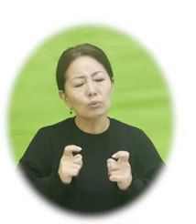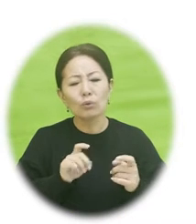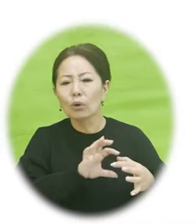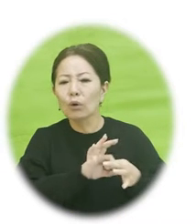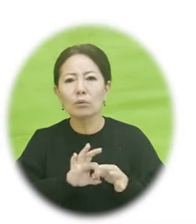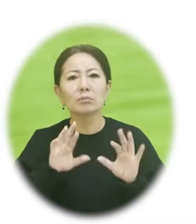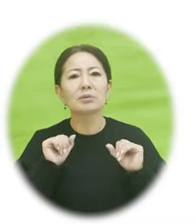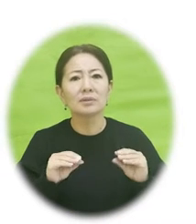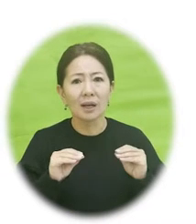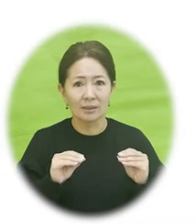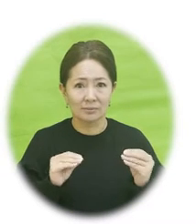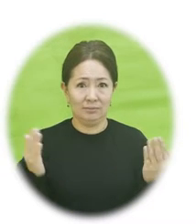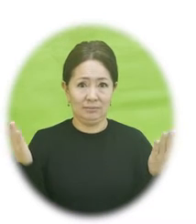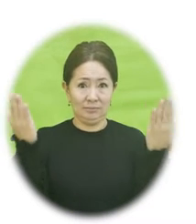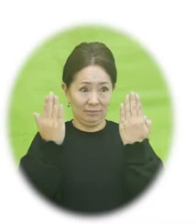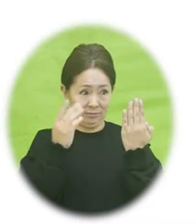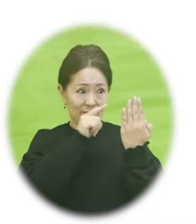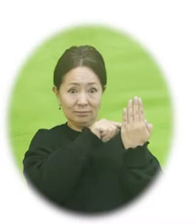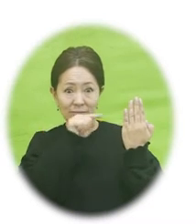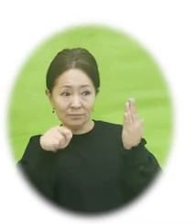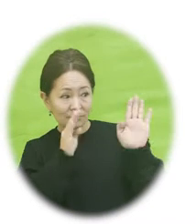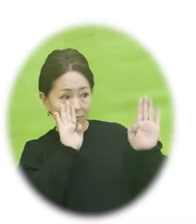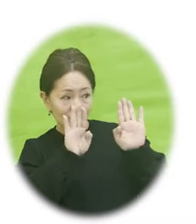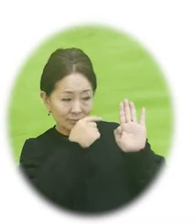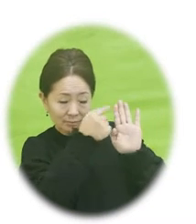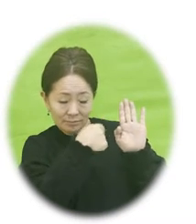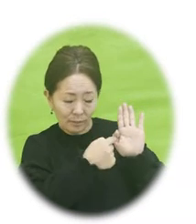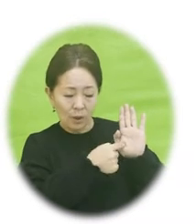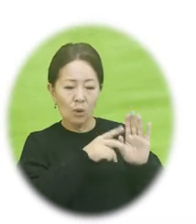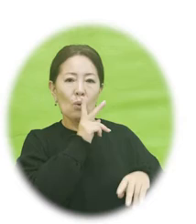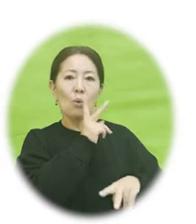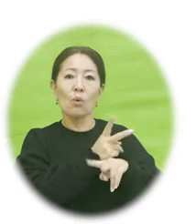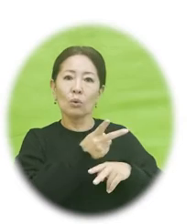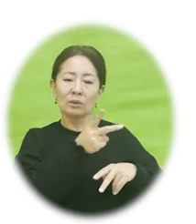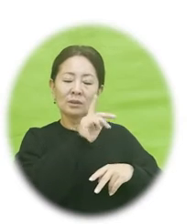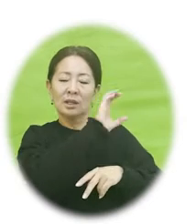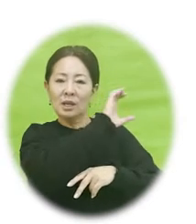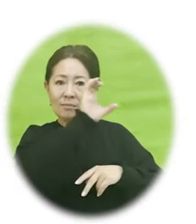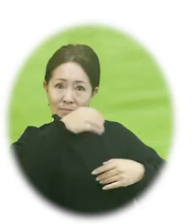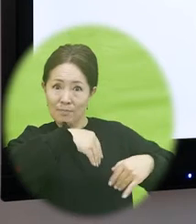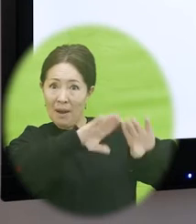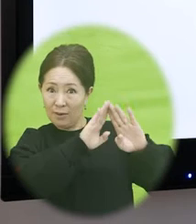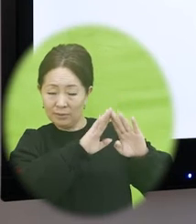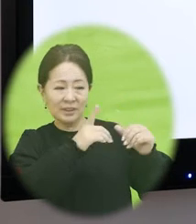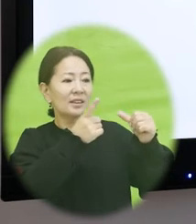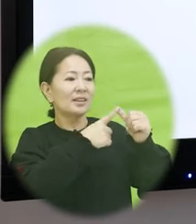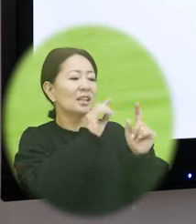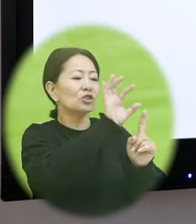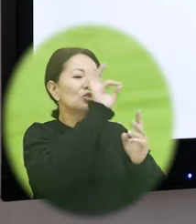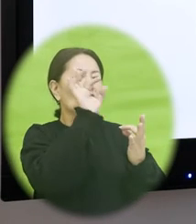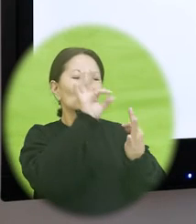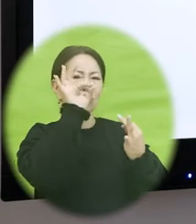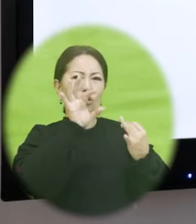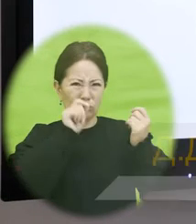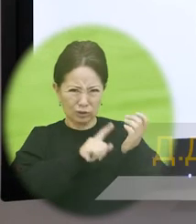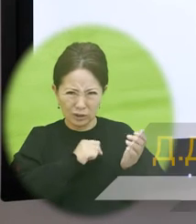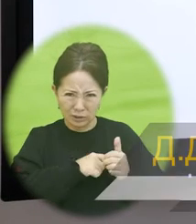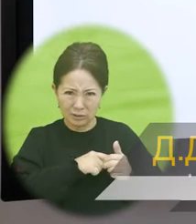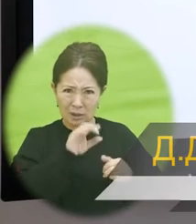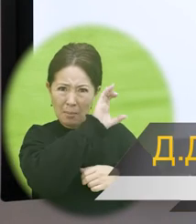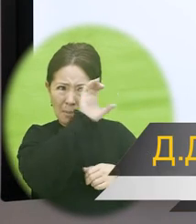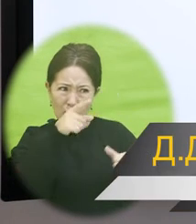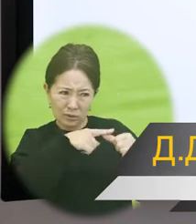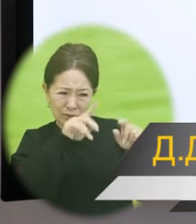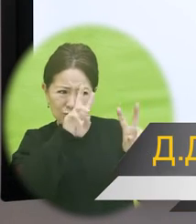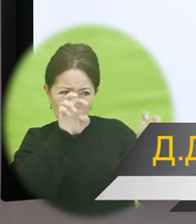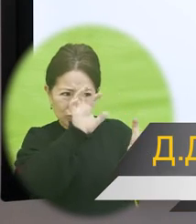хуулийн этгээдийг шинээр байгуулахад за оноос нь нэр авахаас эхэлдэг. За хит хитэн одоо бичиг